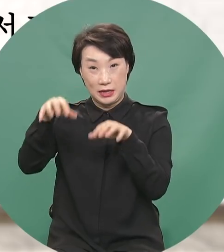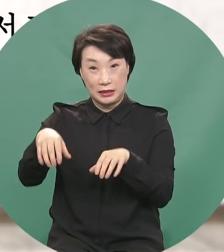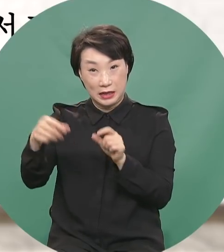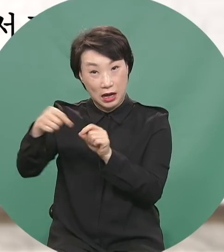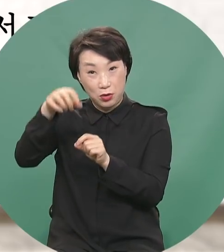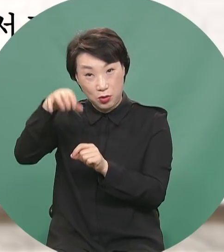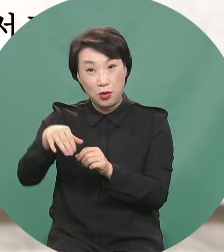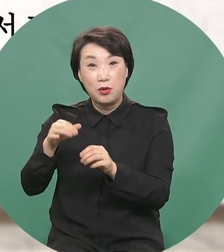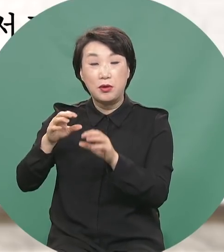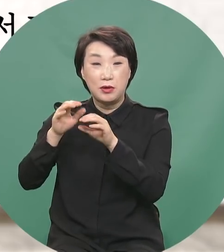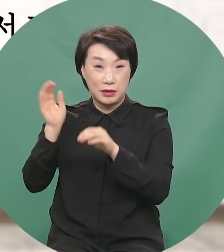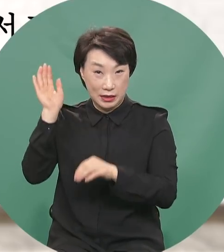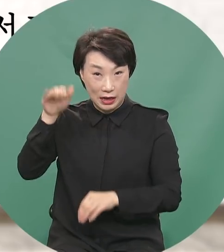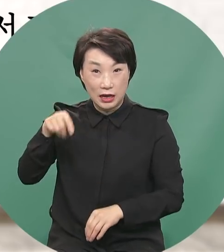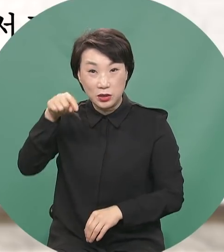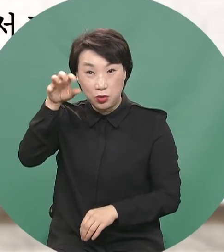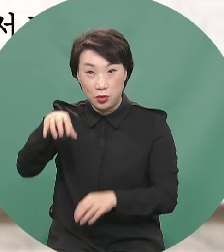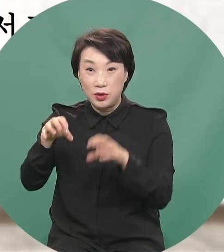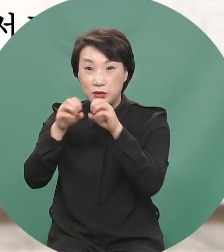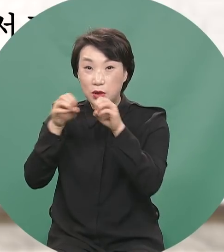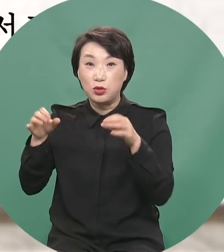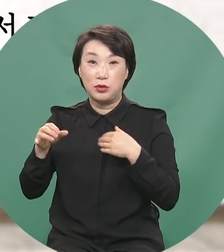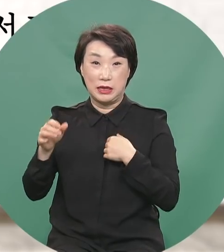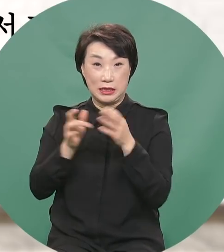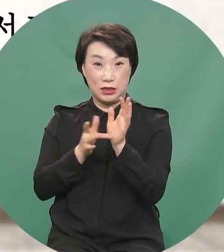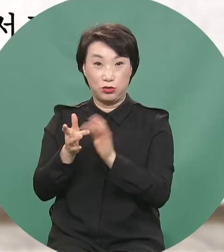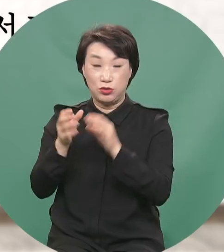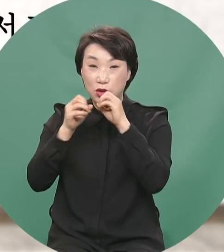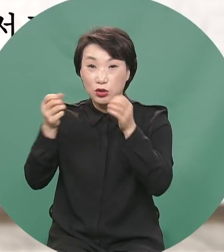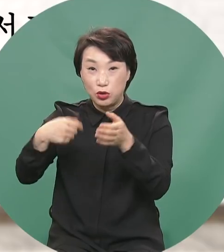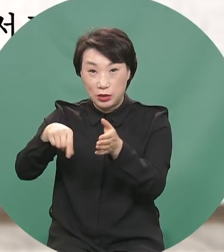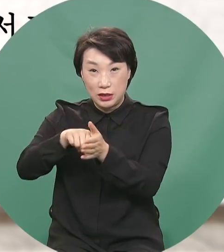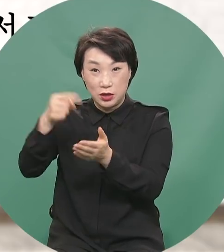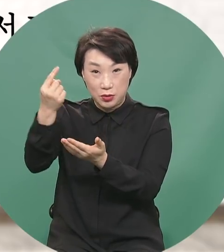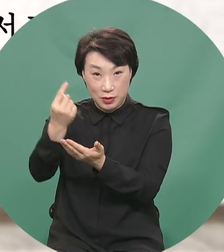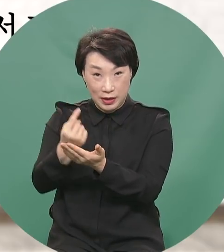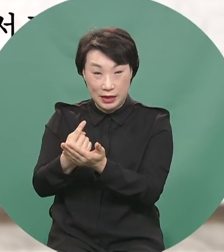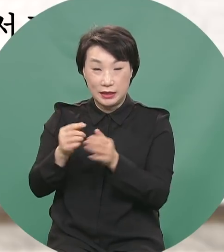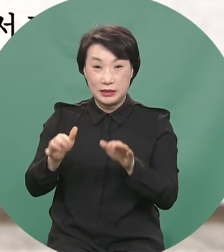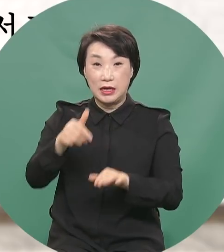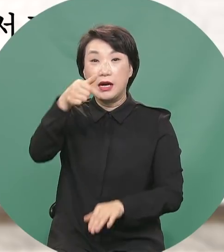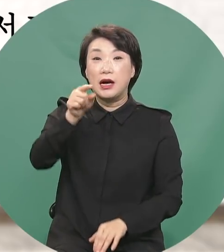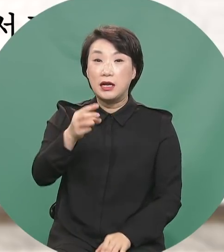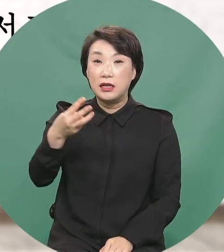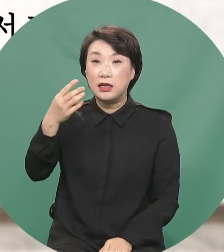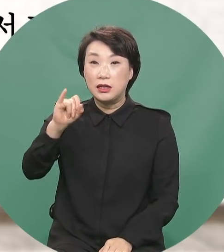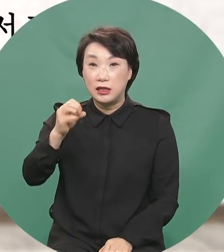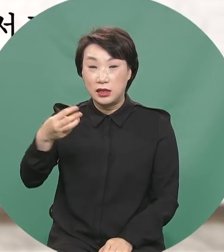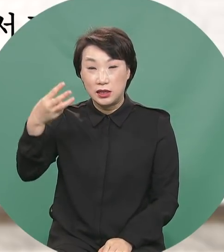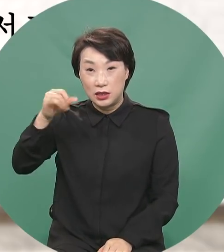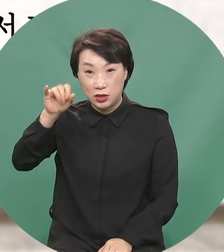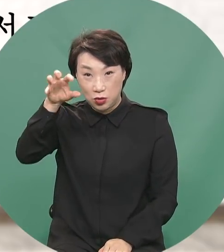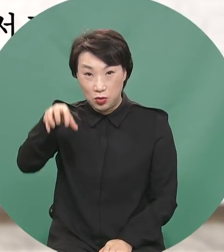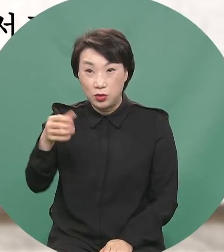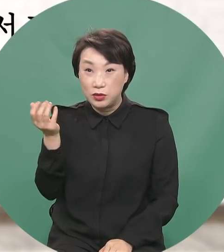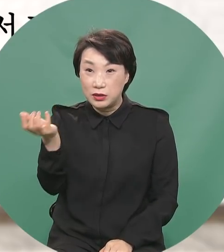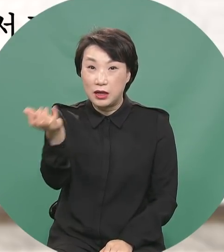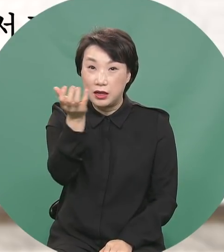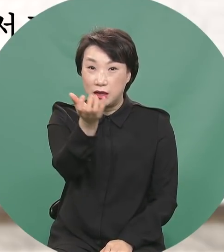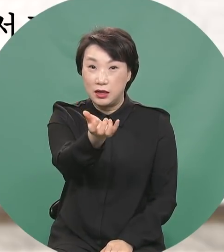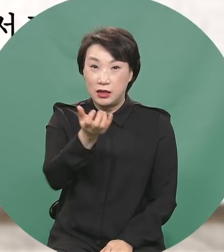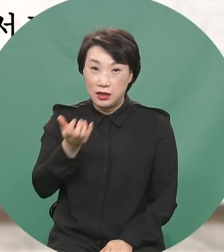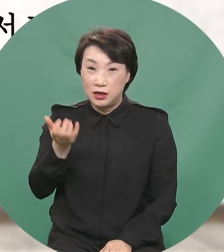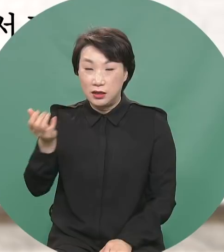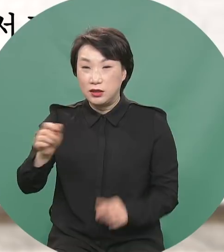가자. 거기서도 전도하리니 내가 이를 위하여 왔노라 하시고 이에 온 갈릴리에 다니시며 저희